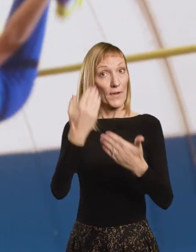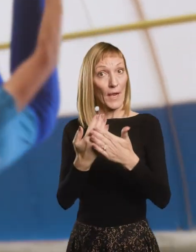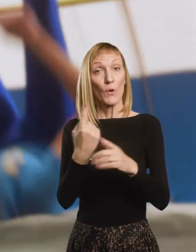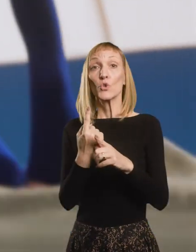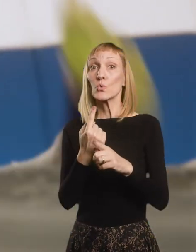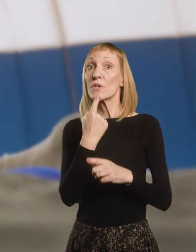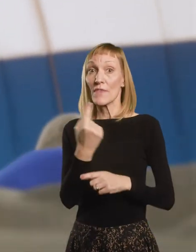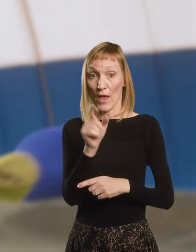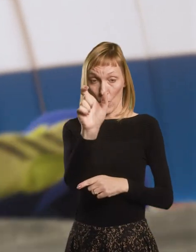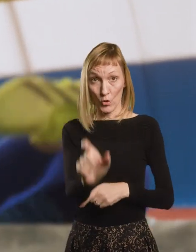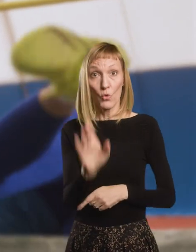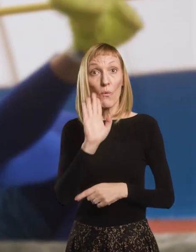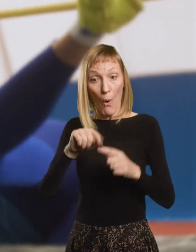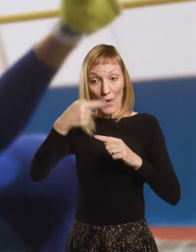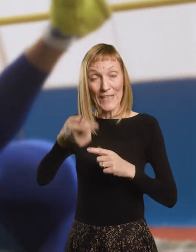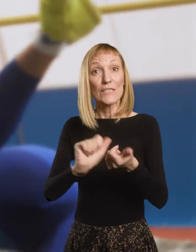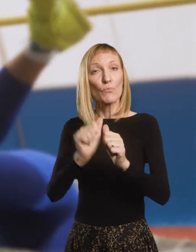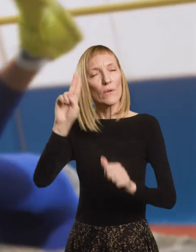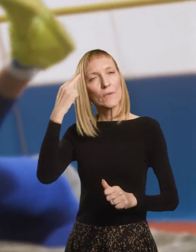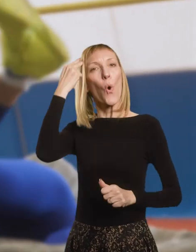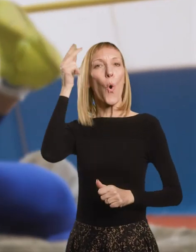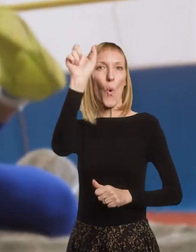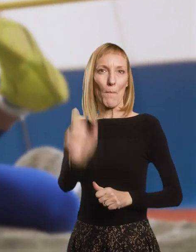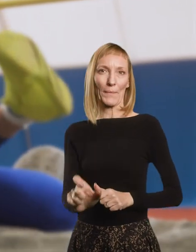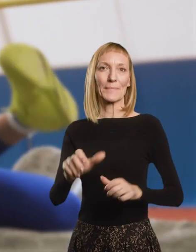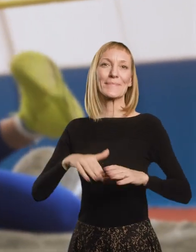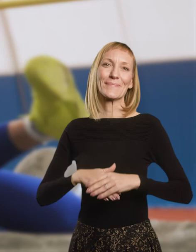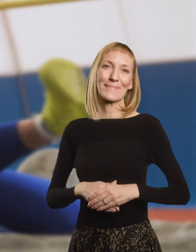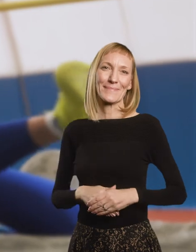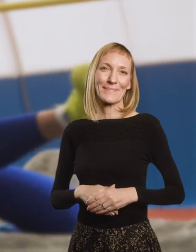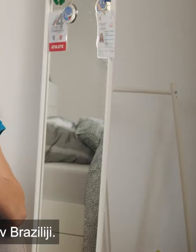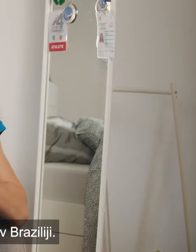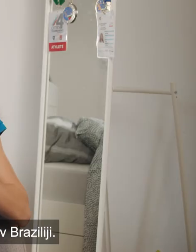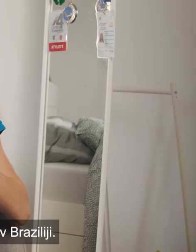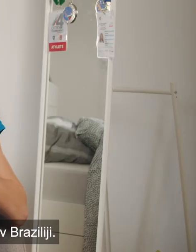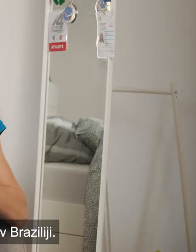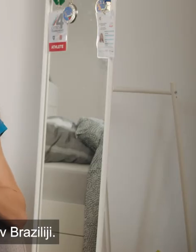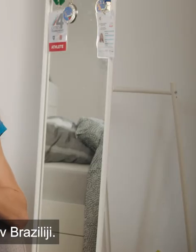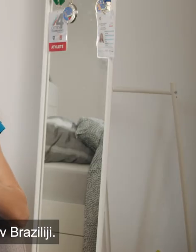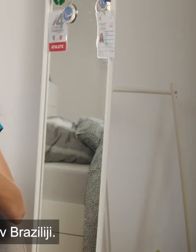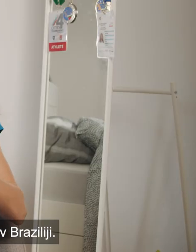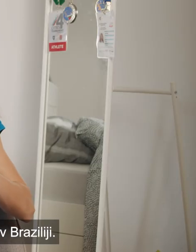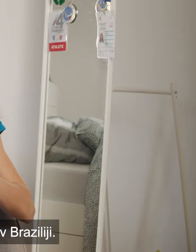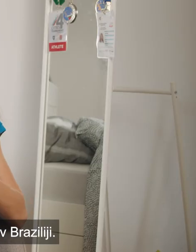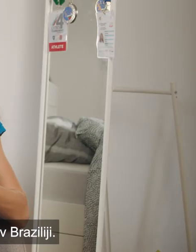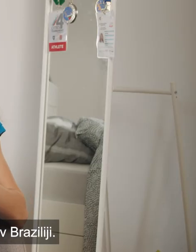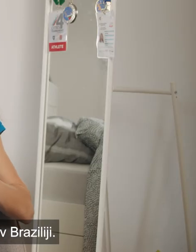In verjamemo, da bo tudi kdo med njimi postal naslednji športni up. Čakajo me